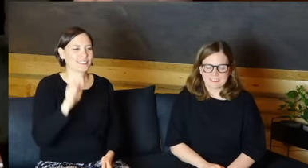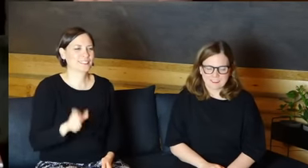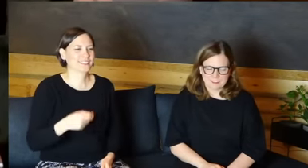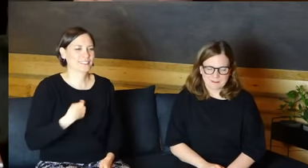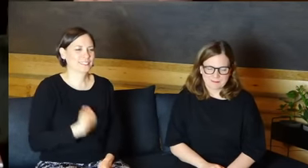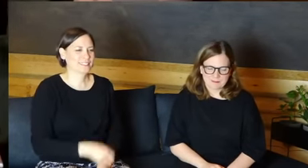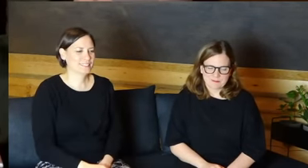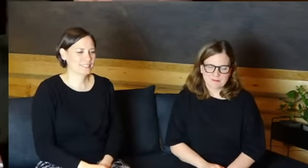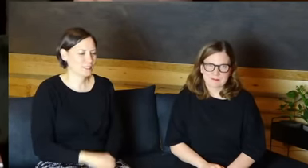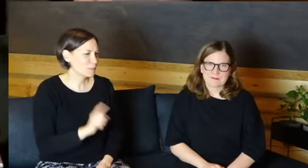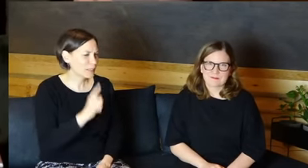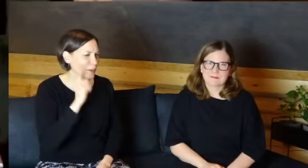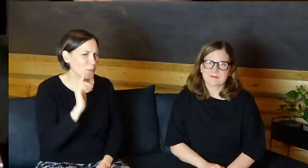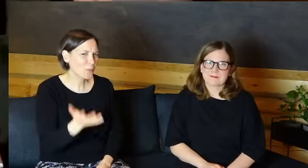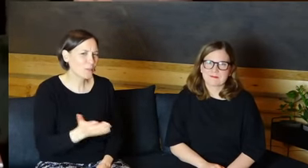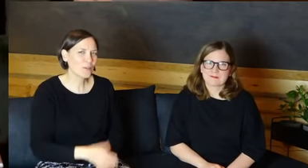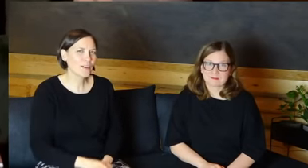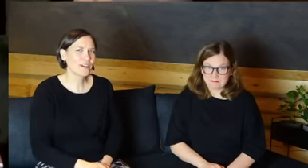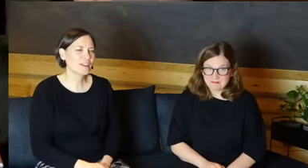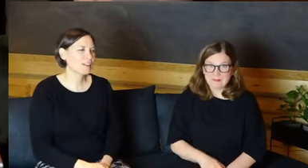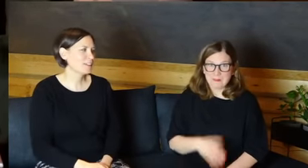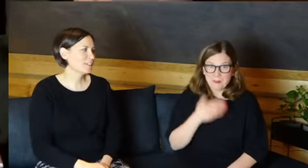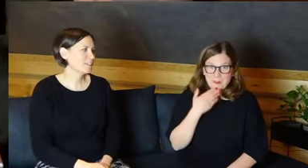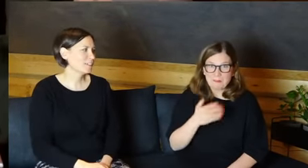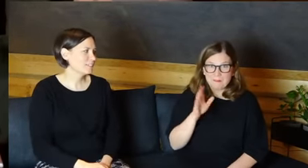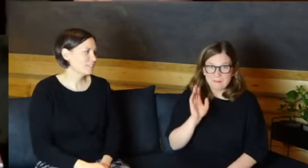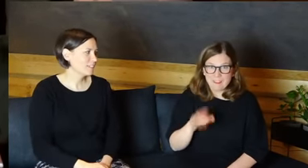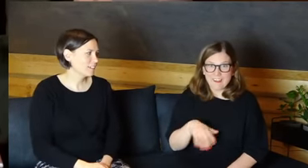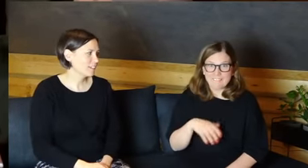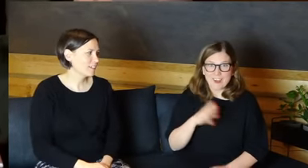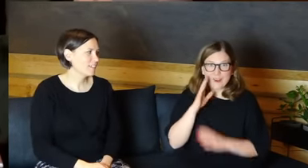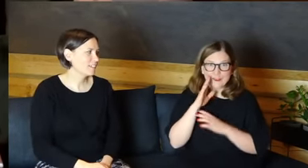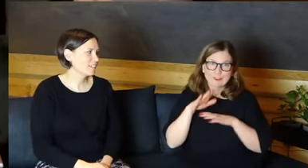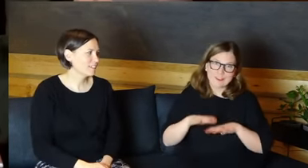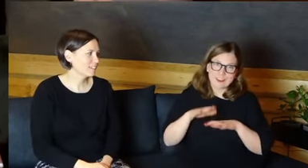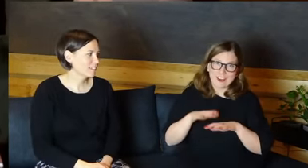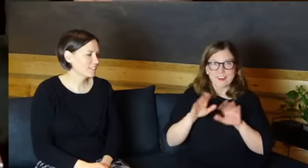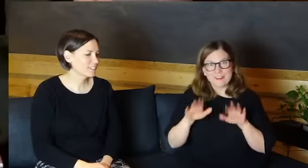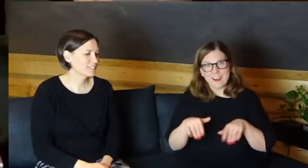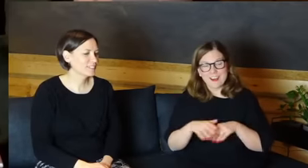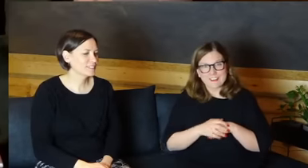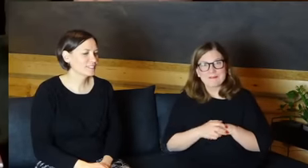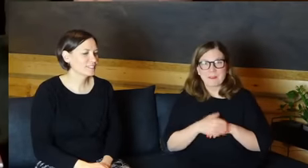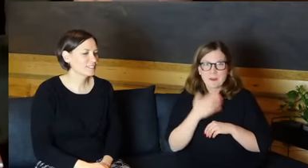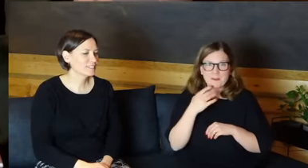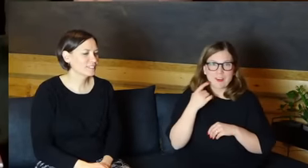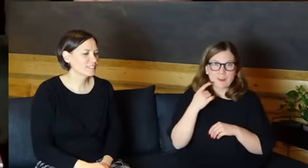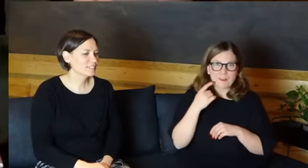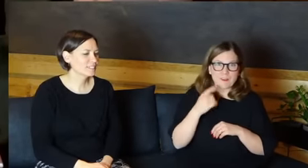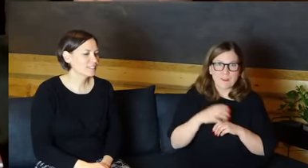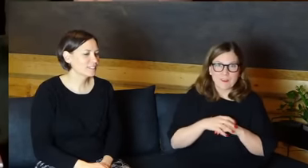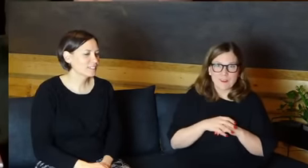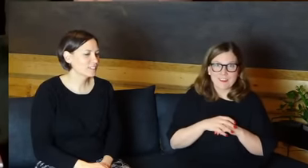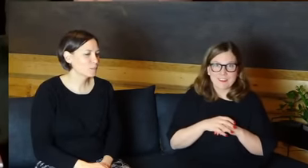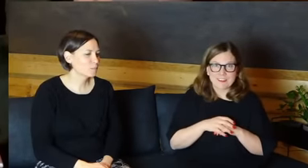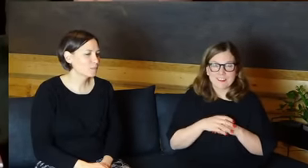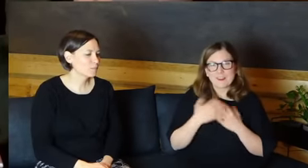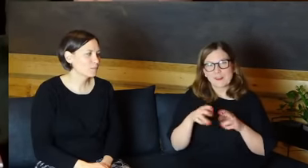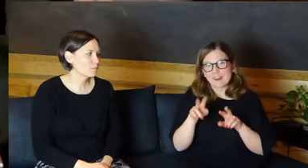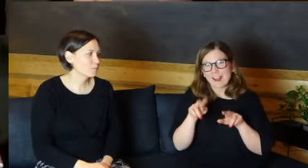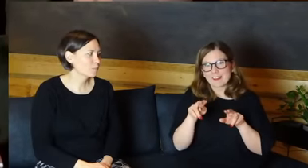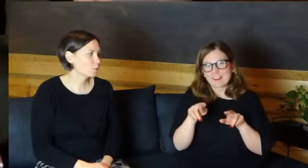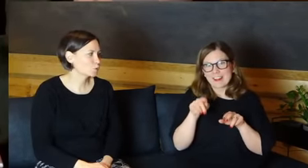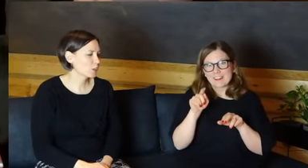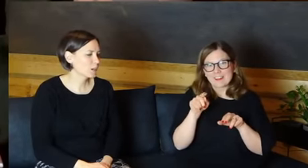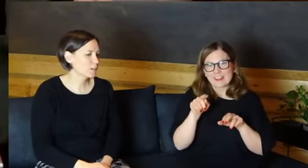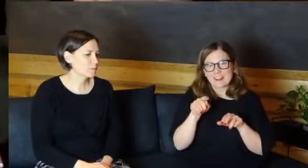Mitä kuuluu? No ihan hyvä, Väyrysellä ollaan tässä kotosalla ja puksujen kanssa katsotaan